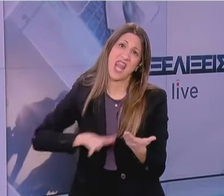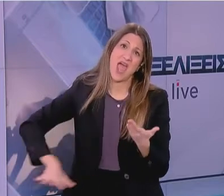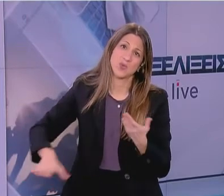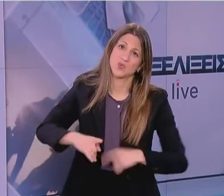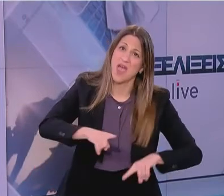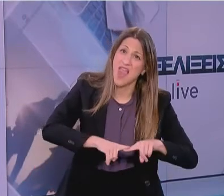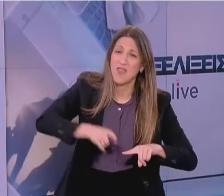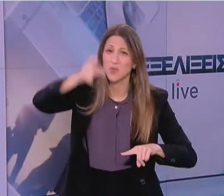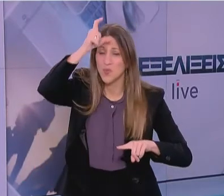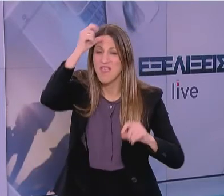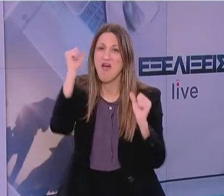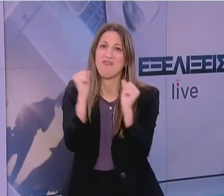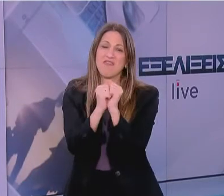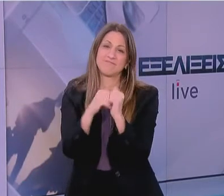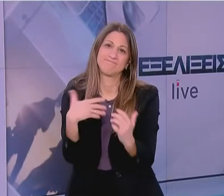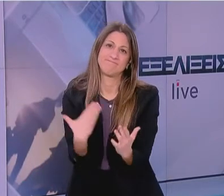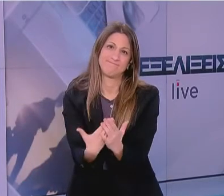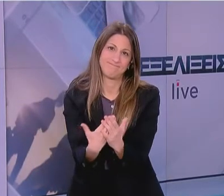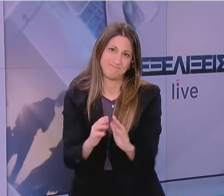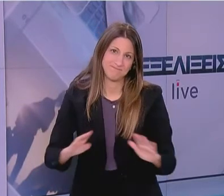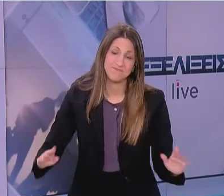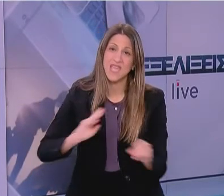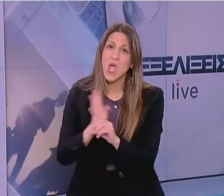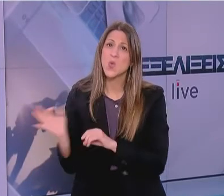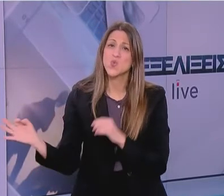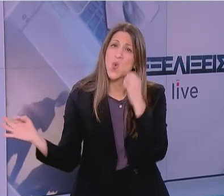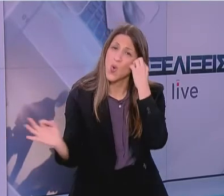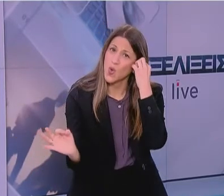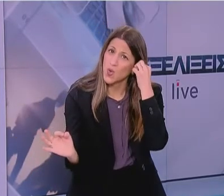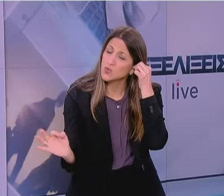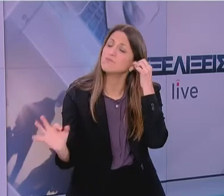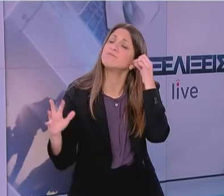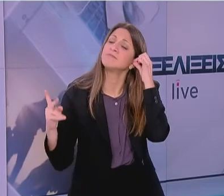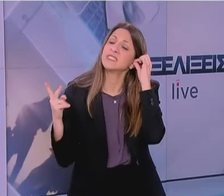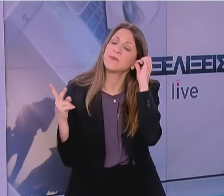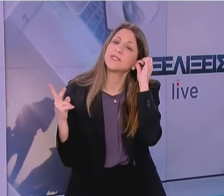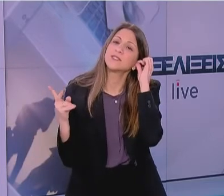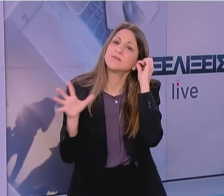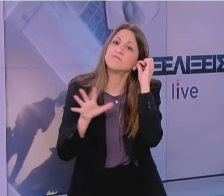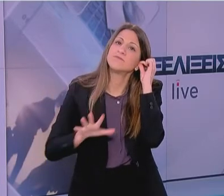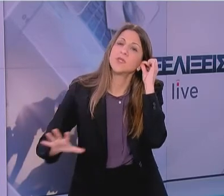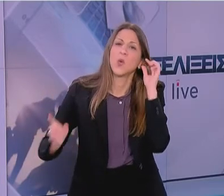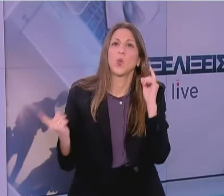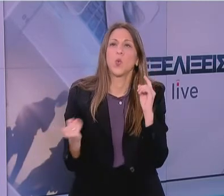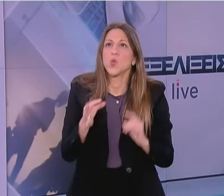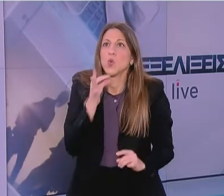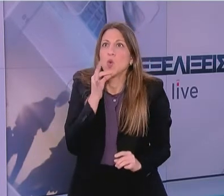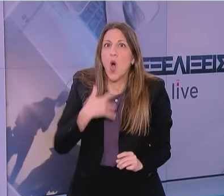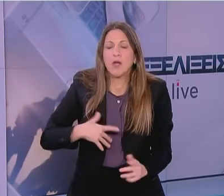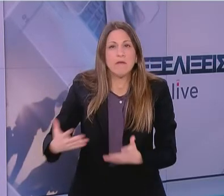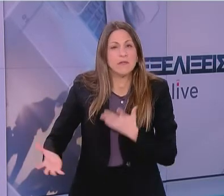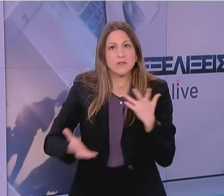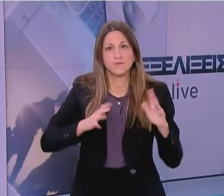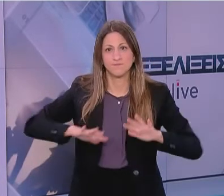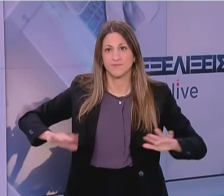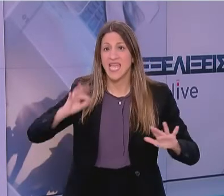εχθρό. Ο κορονοϊός έχει δημιουργήσει τη δική του μορφή πανικού και φόβου. Έχει αλλάξει